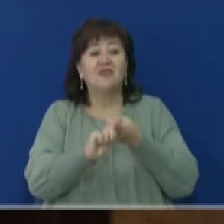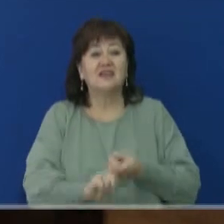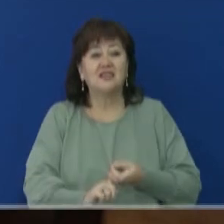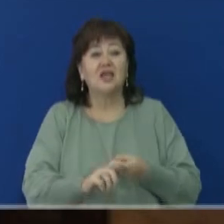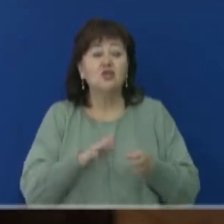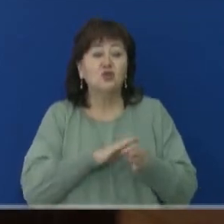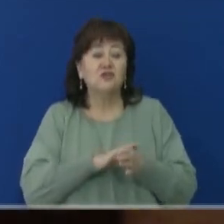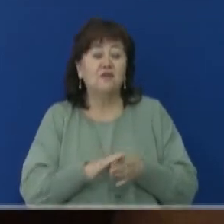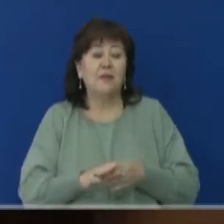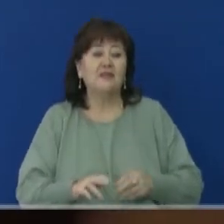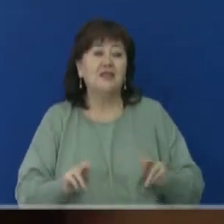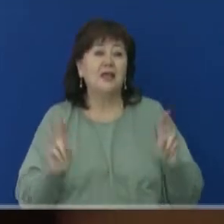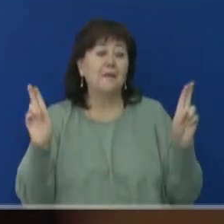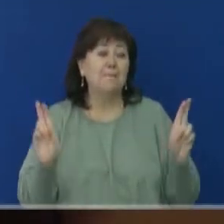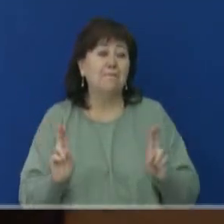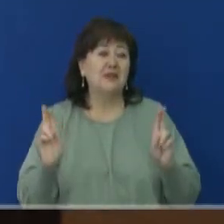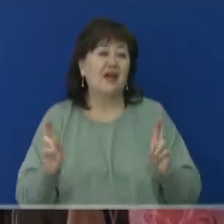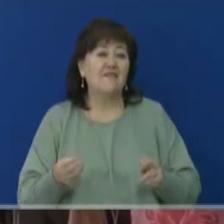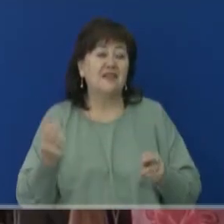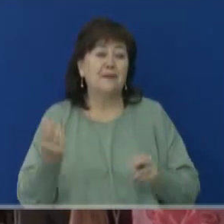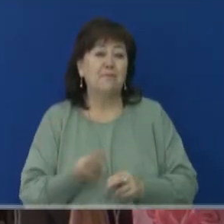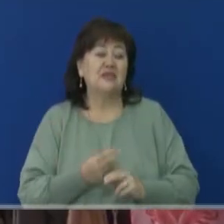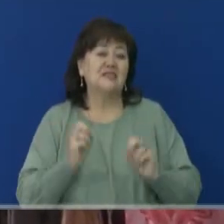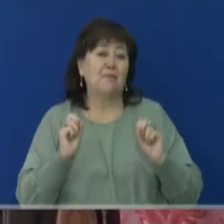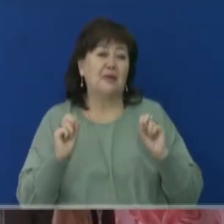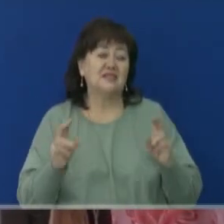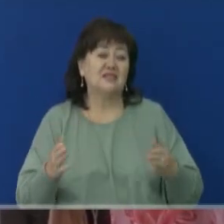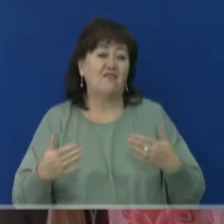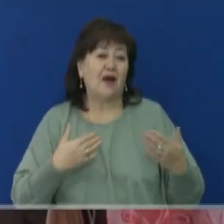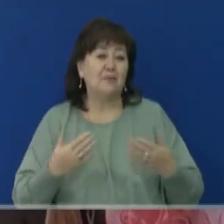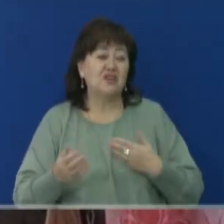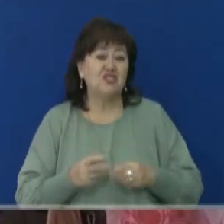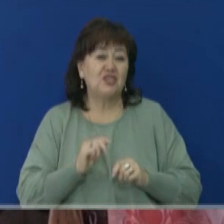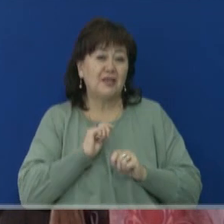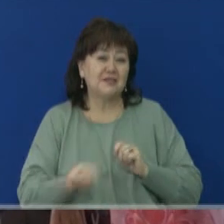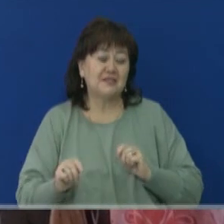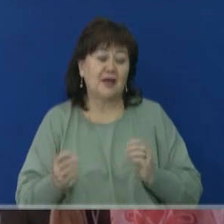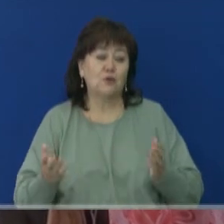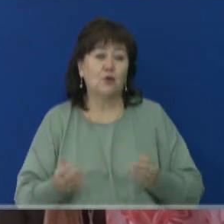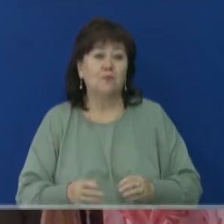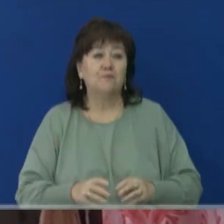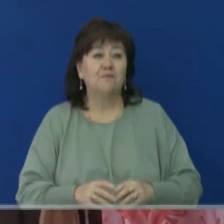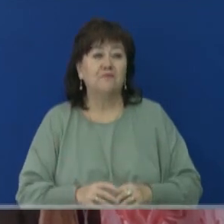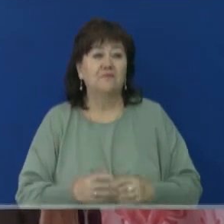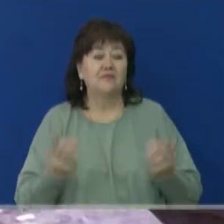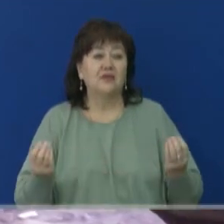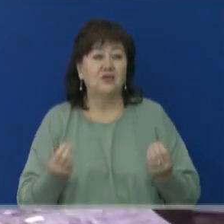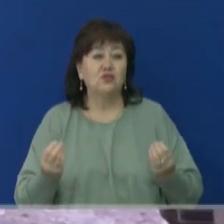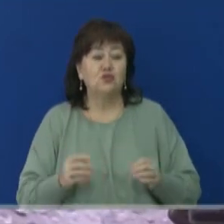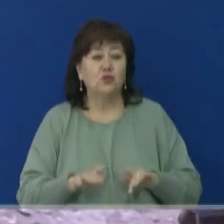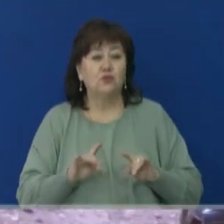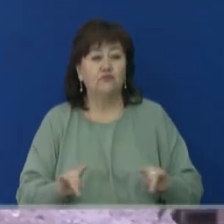32% пеш жағуға байланысты тіркеледі. Жоспарға сәйкес әр 90 сайын білім беру мекемелері, балабақша, қарттар мен мүгедектер үйлері